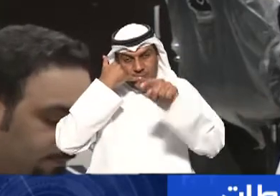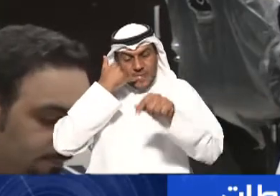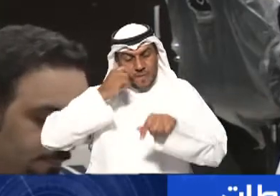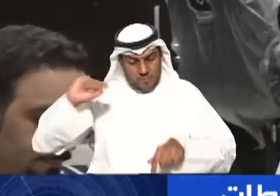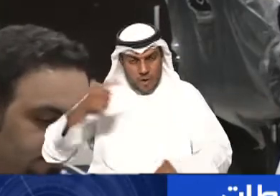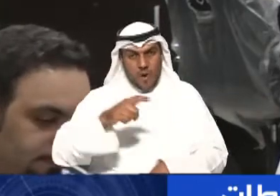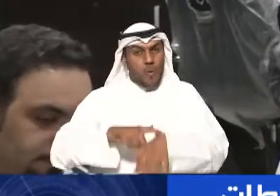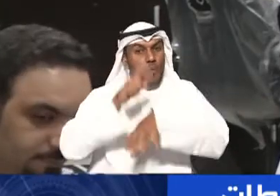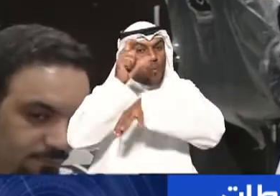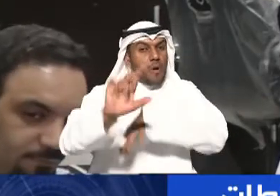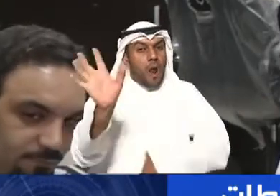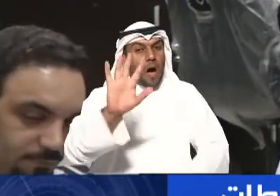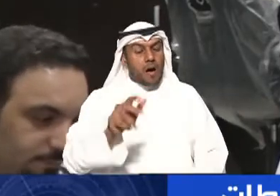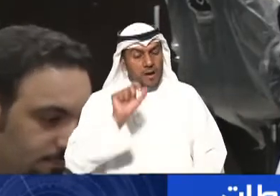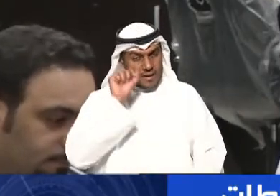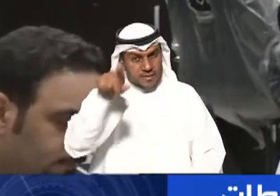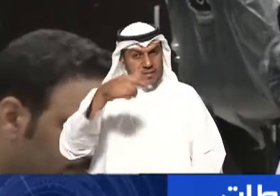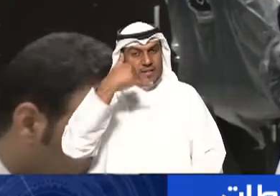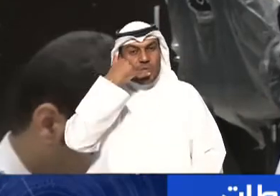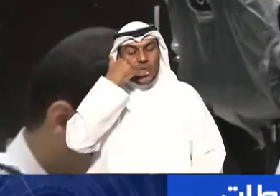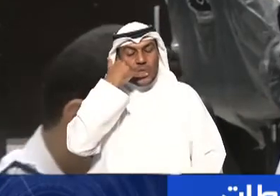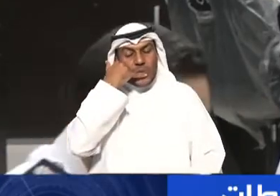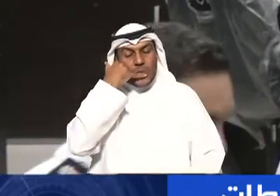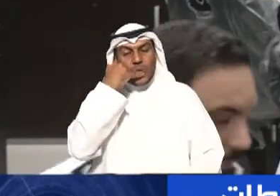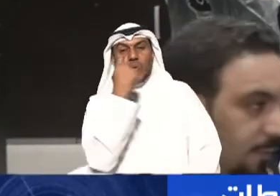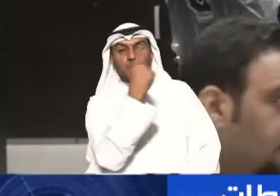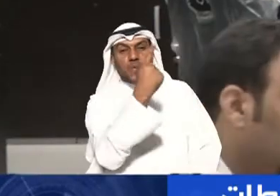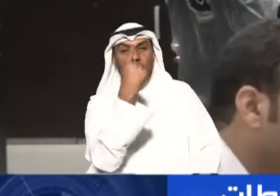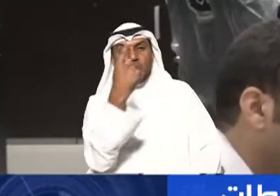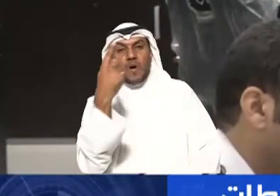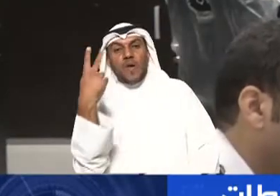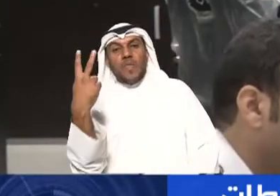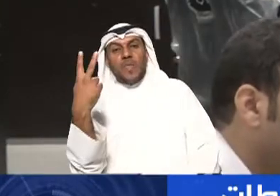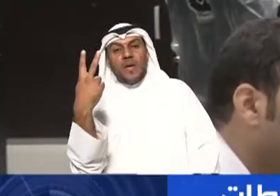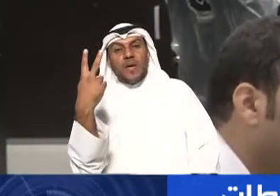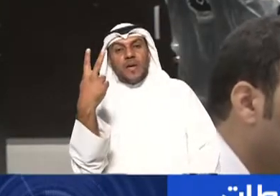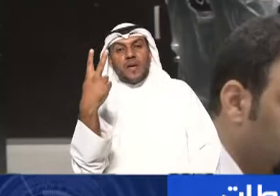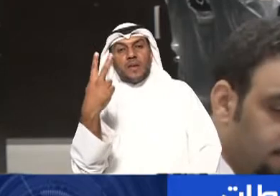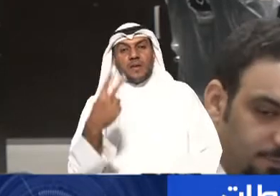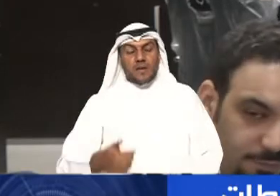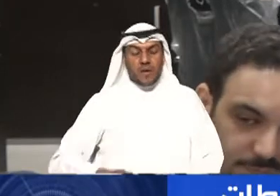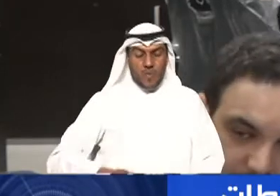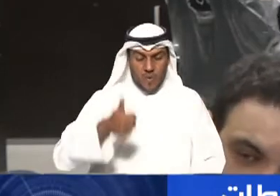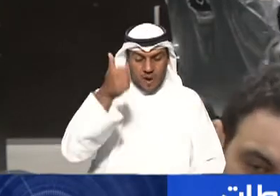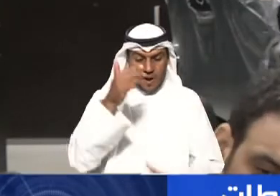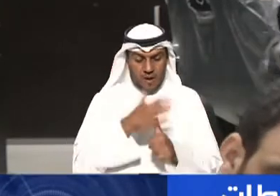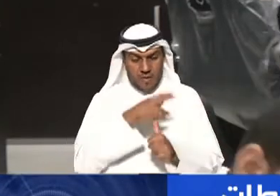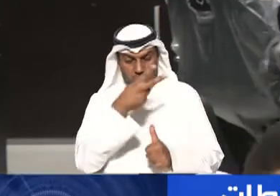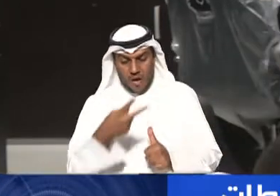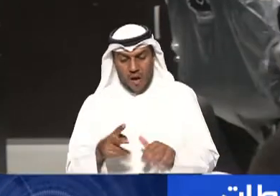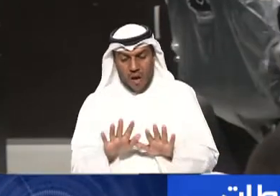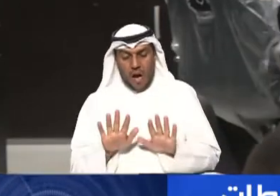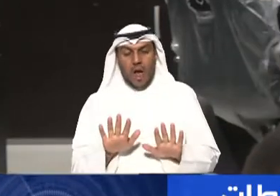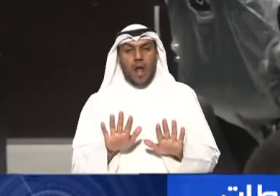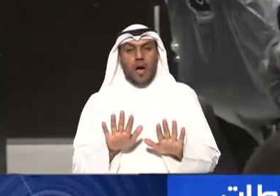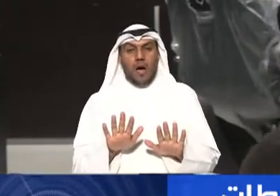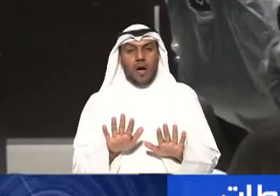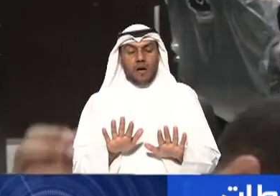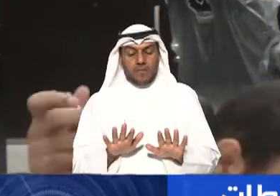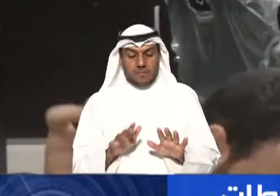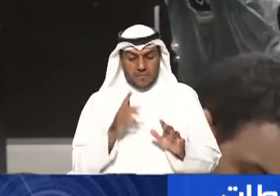الإسعاف أبشر. الشغلة الثانية، المفروض ان احنا ما نحرك المصاب نهائيا، ونحاول ان احنا